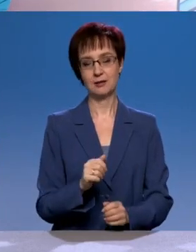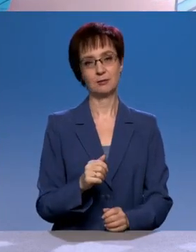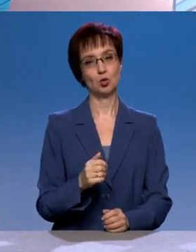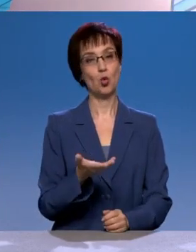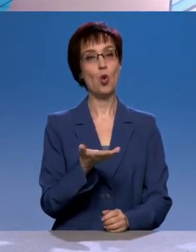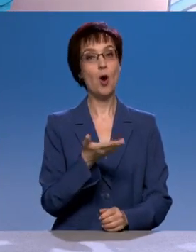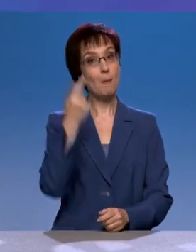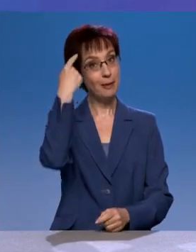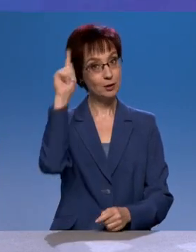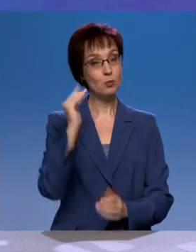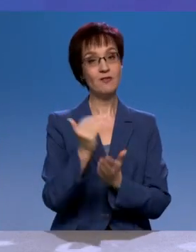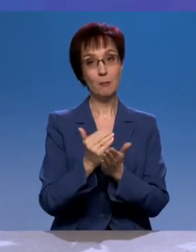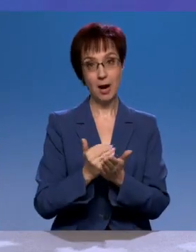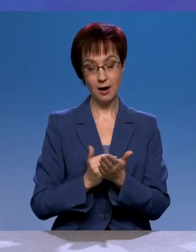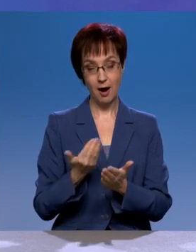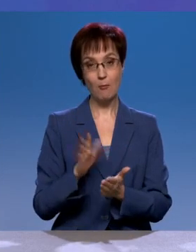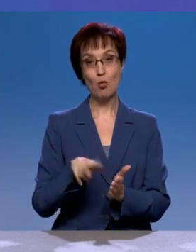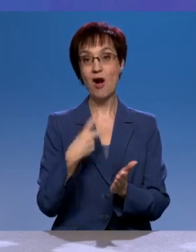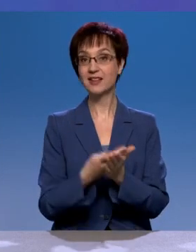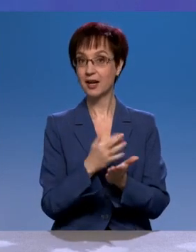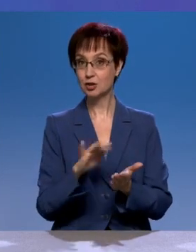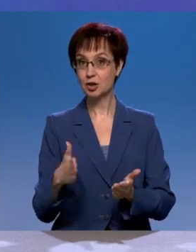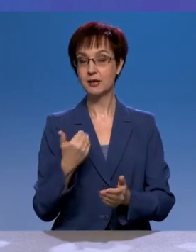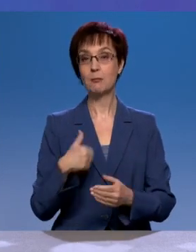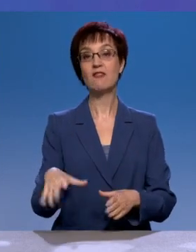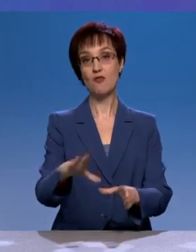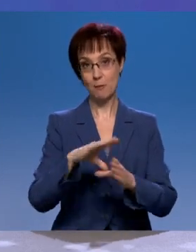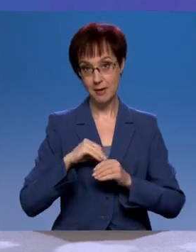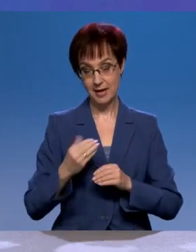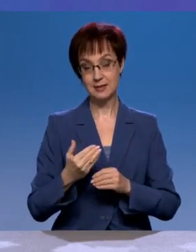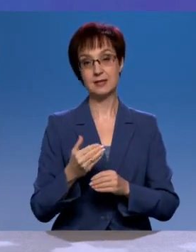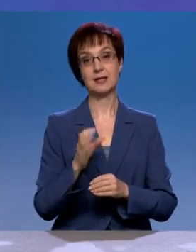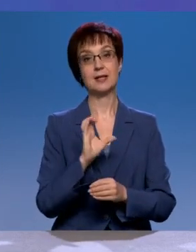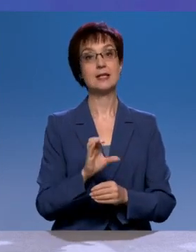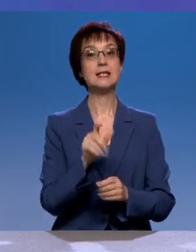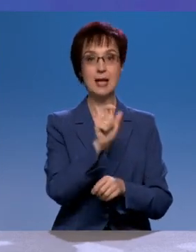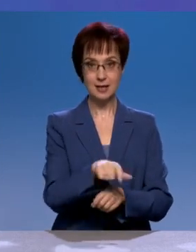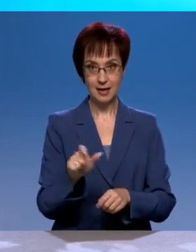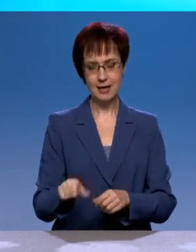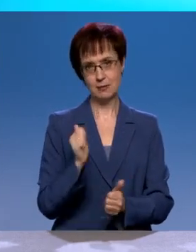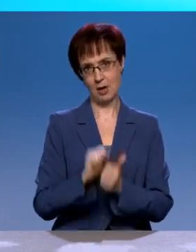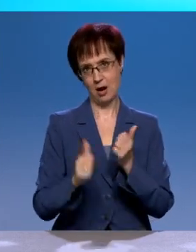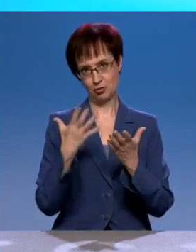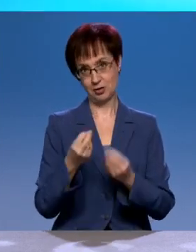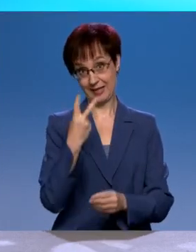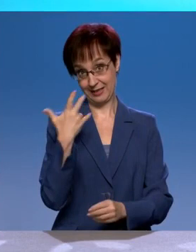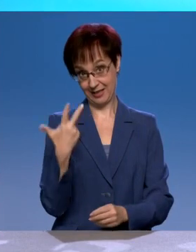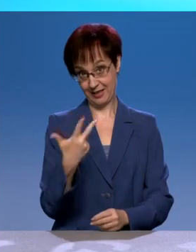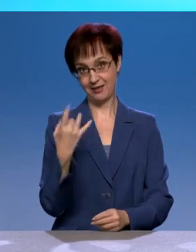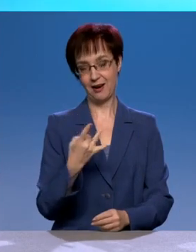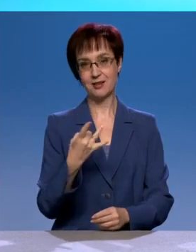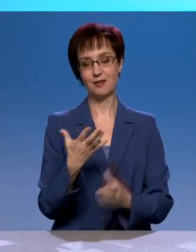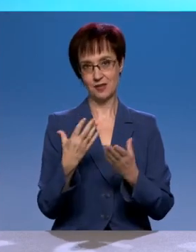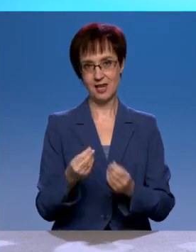«Отражение» мы вместе с вами и со зрителями ежедневно, причем по 3 раза в день, потому что каждый раз у нас что-то меняется. С праздником